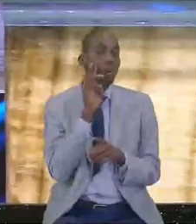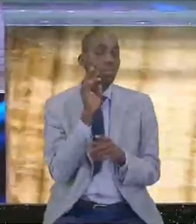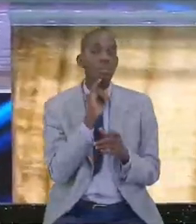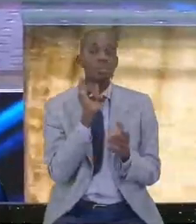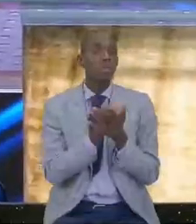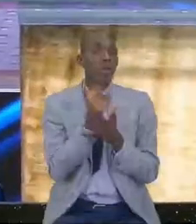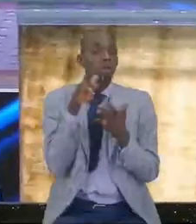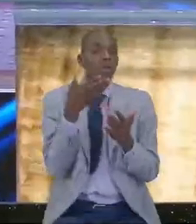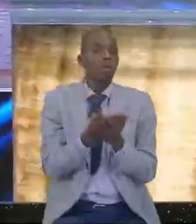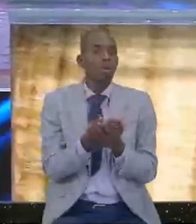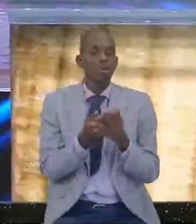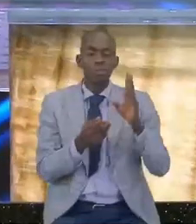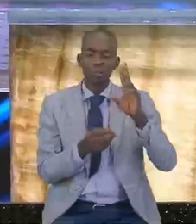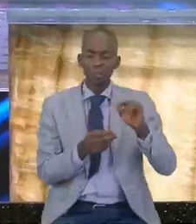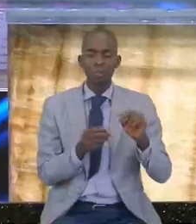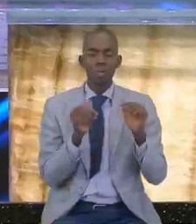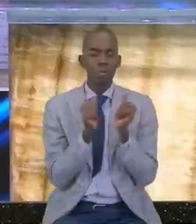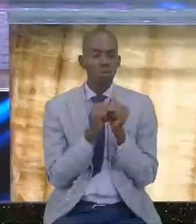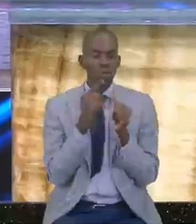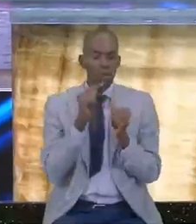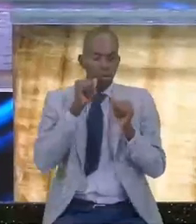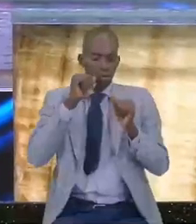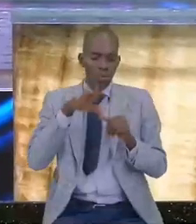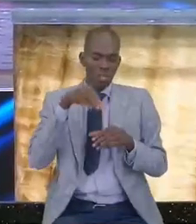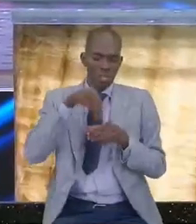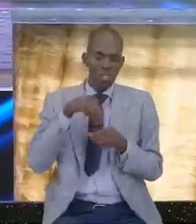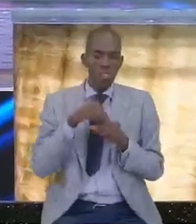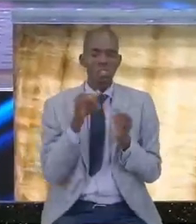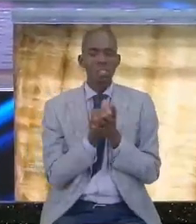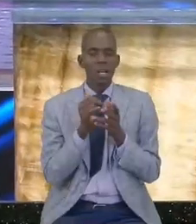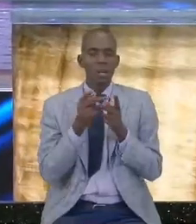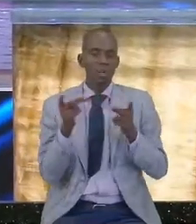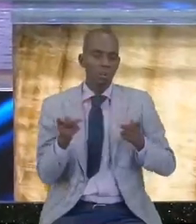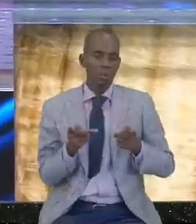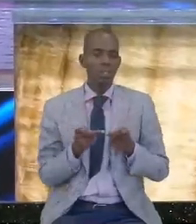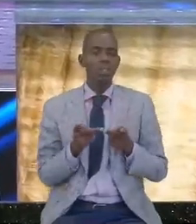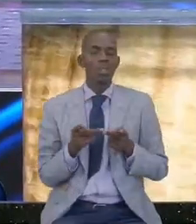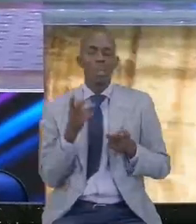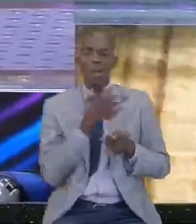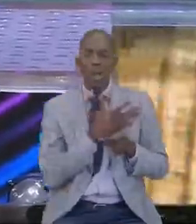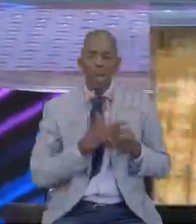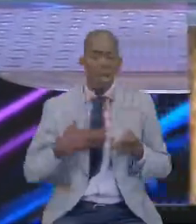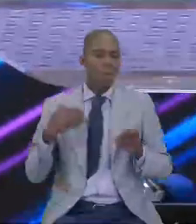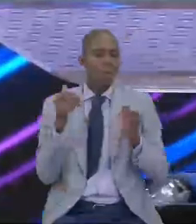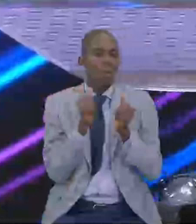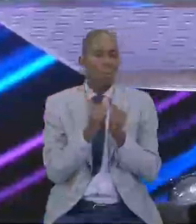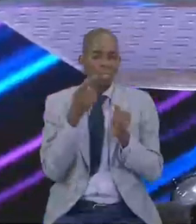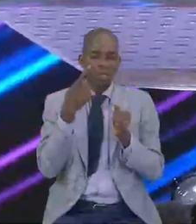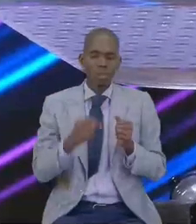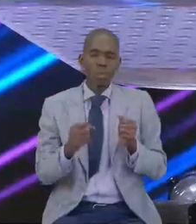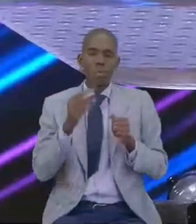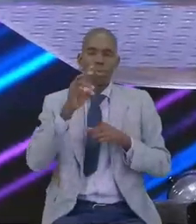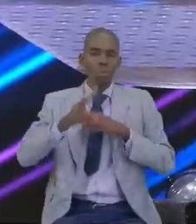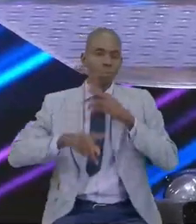chrétienne. Par les femmes, ça, ce n'est pas la totalité de la foi chrétienne. Et par la mondanité, ça, ce n'est pas